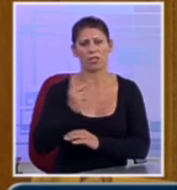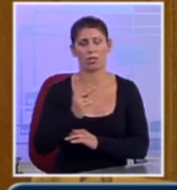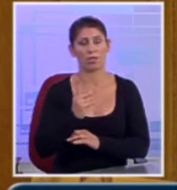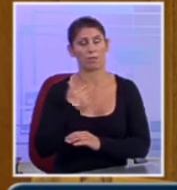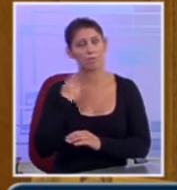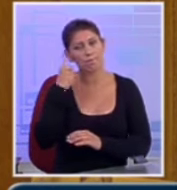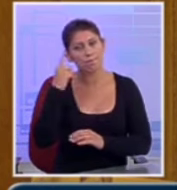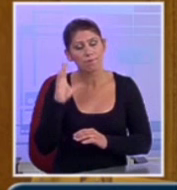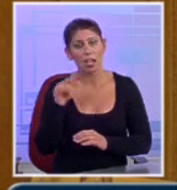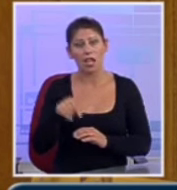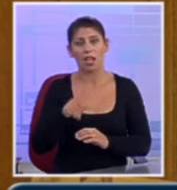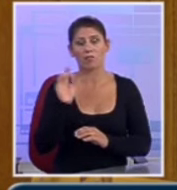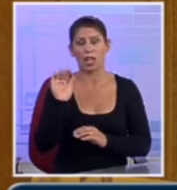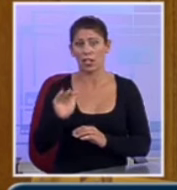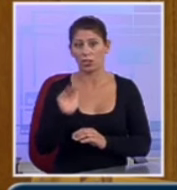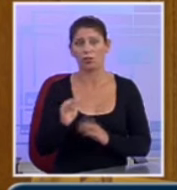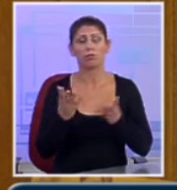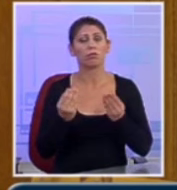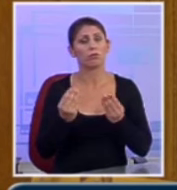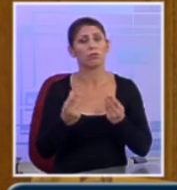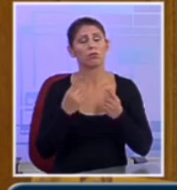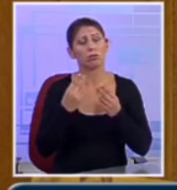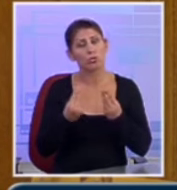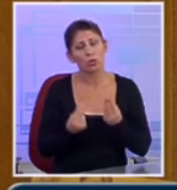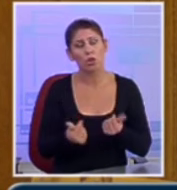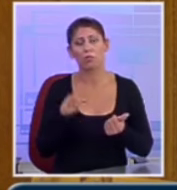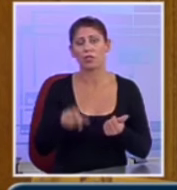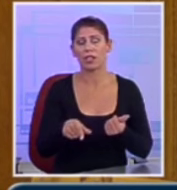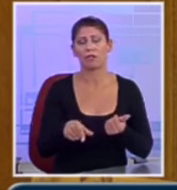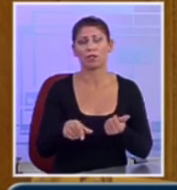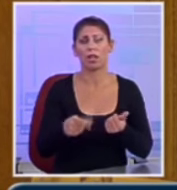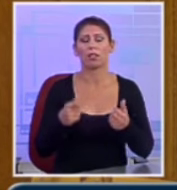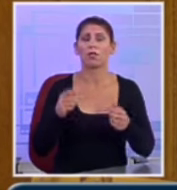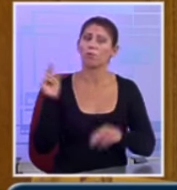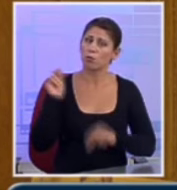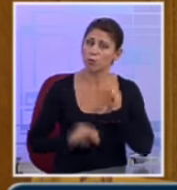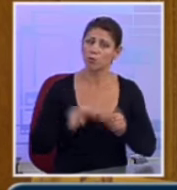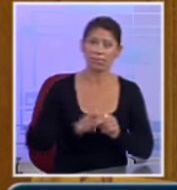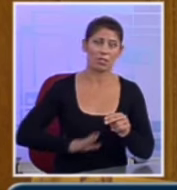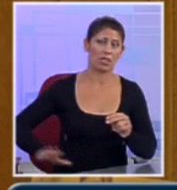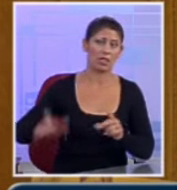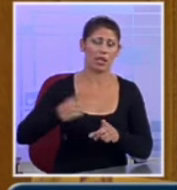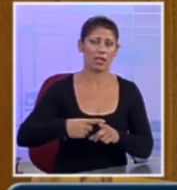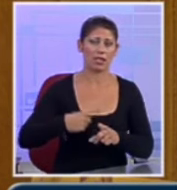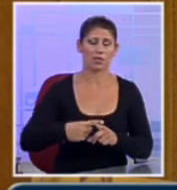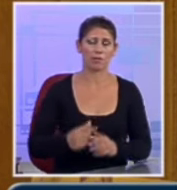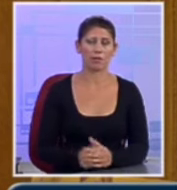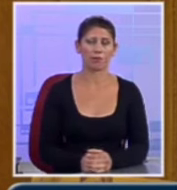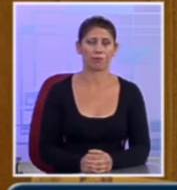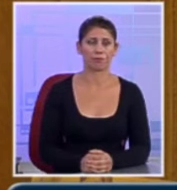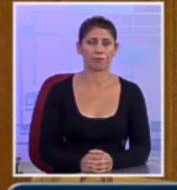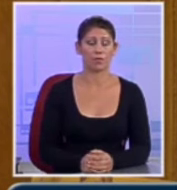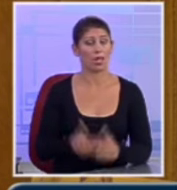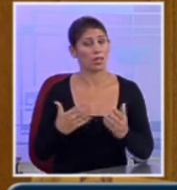ότι αυτά τα ερωτήματα με διάφορους τρόπους είναι αυτά πάνω στα οποία ψήφισε ο ελληνικός λαός. Και